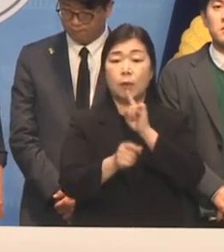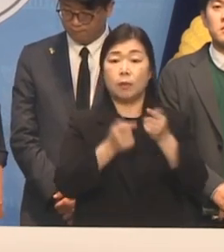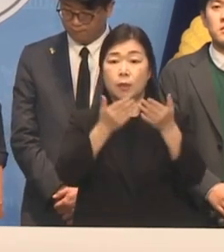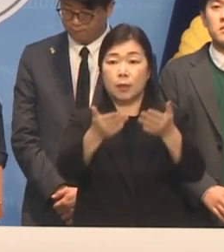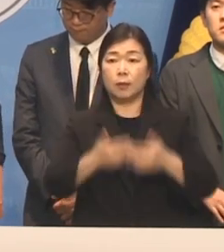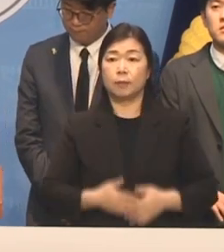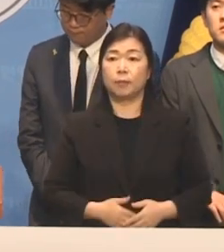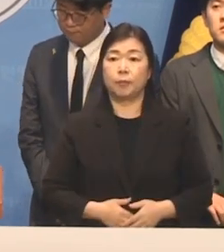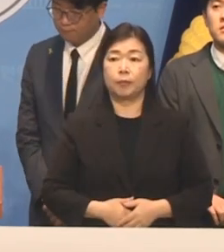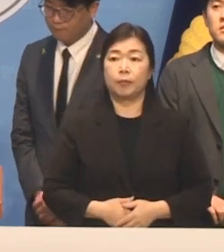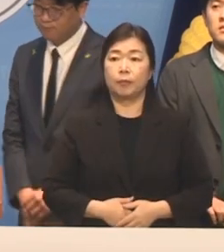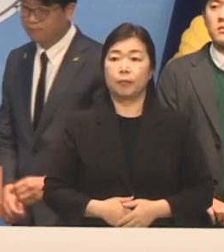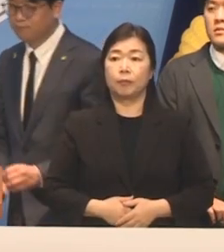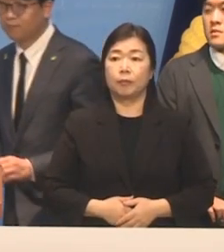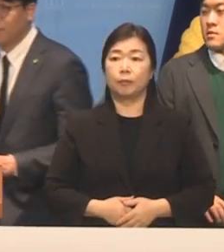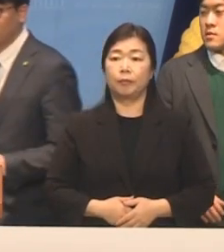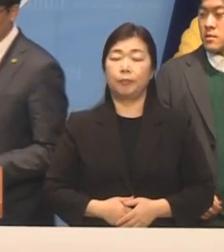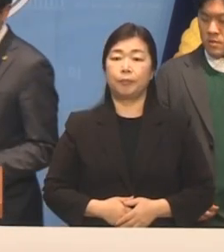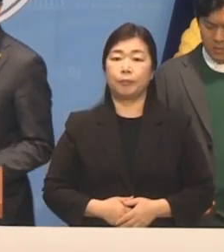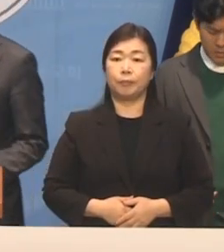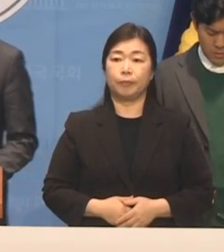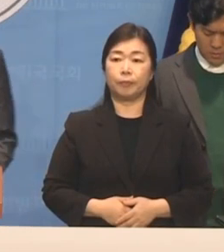이어가 주시겠습니다.